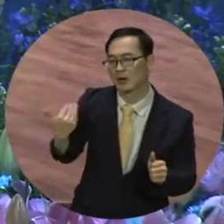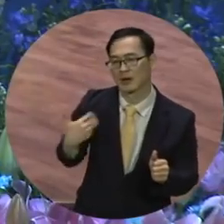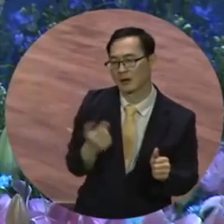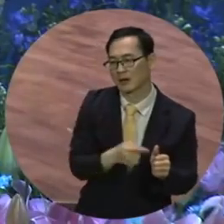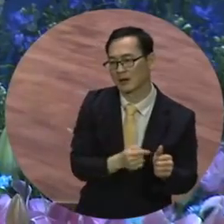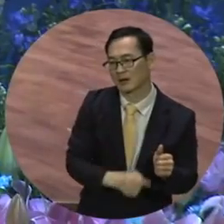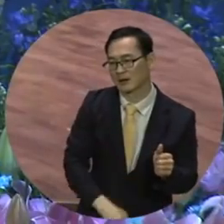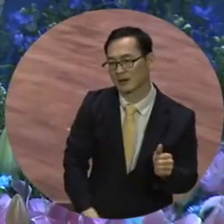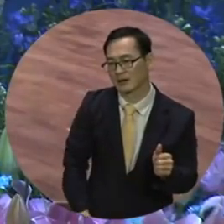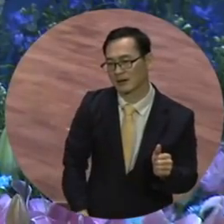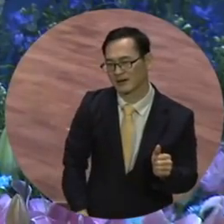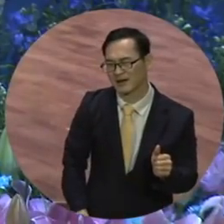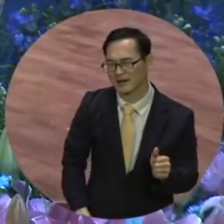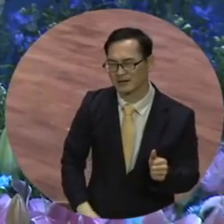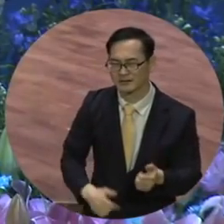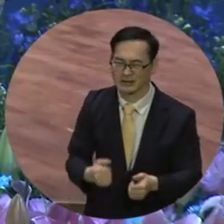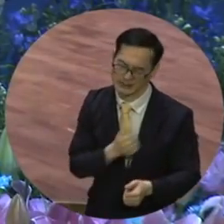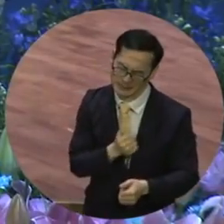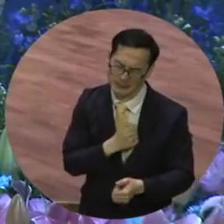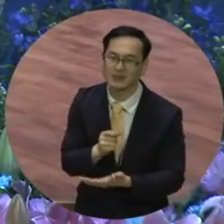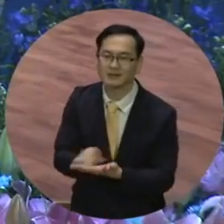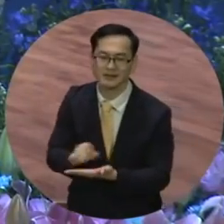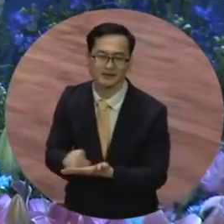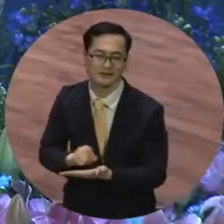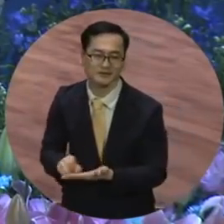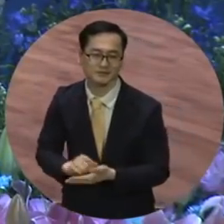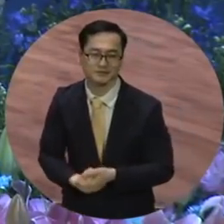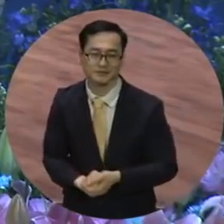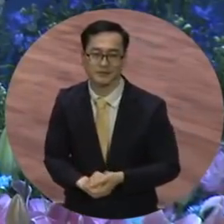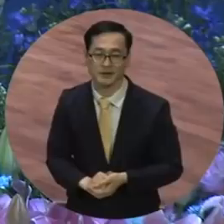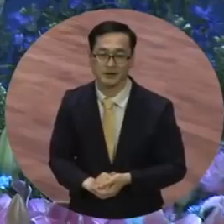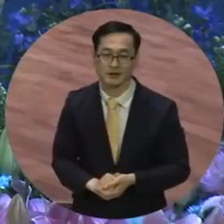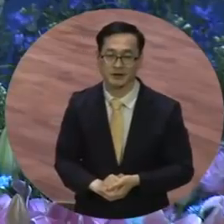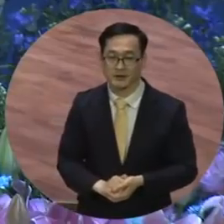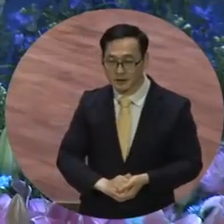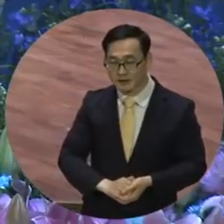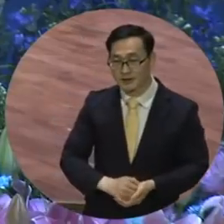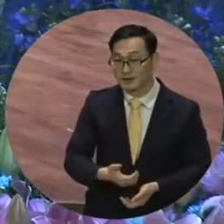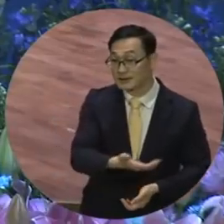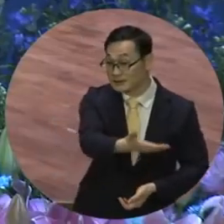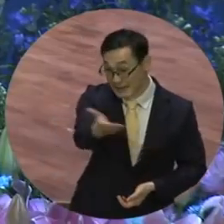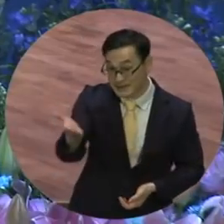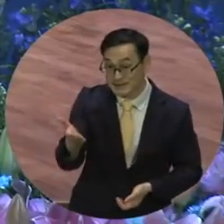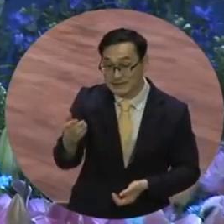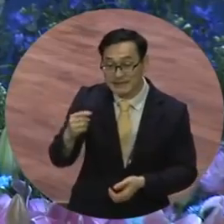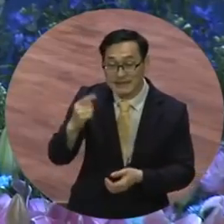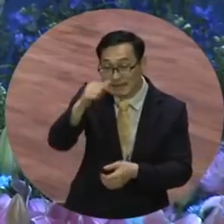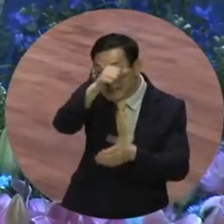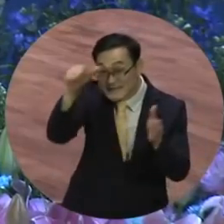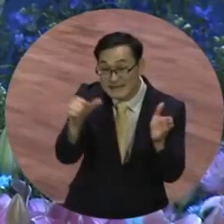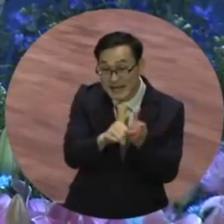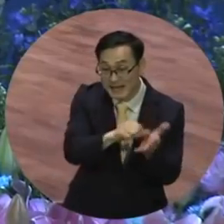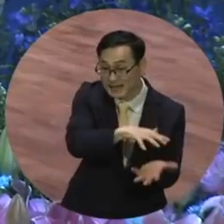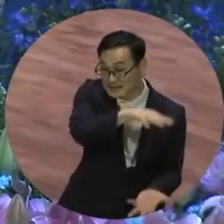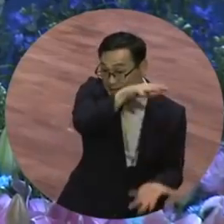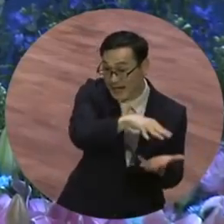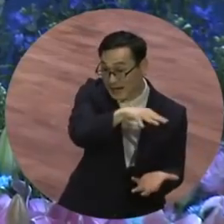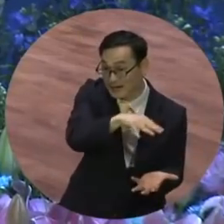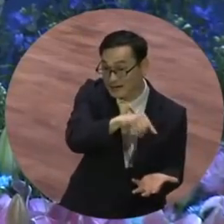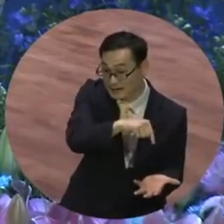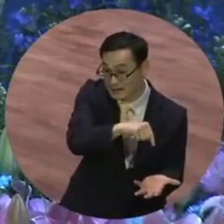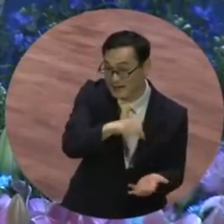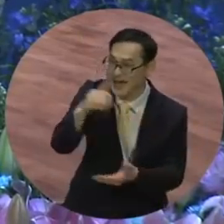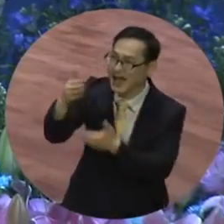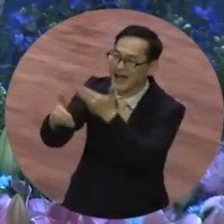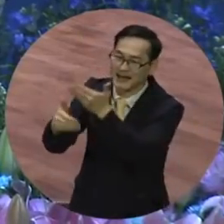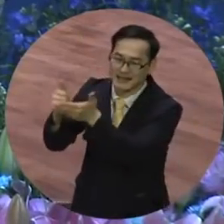그러면 필립스 목사님은 그러면서 이렇게 강조했어요. 당신 인생의 크기는 당신의 믿는